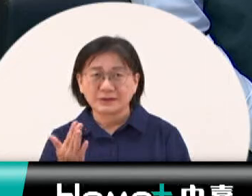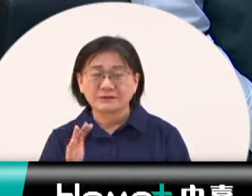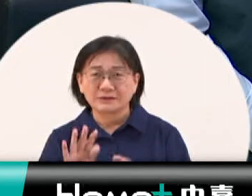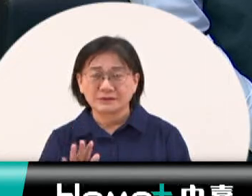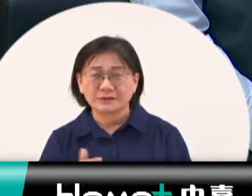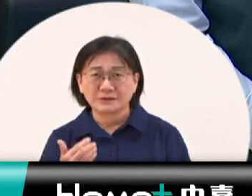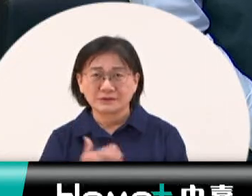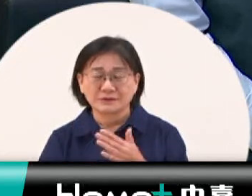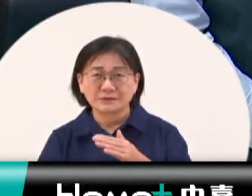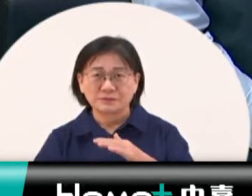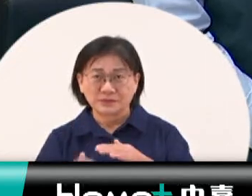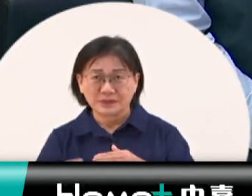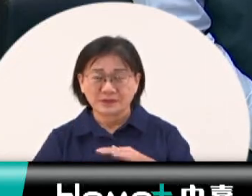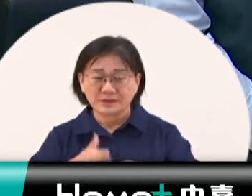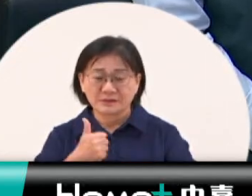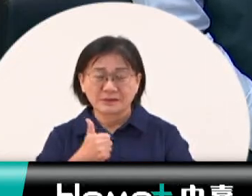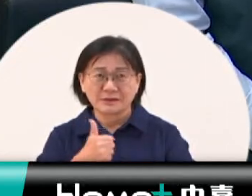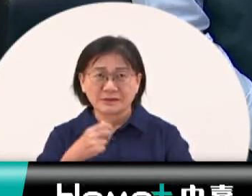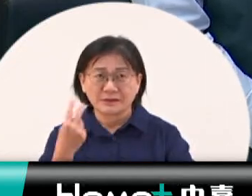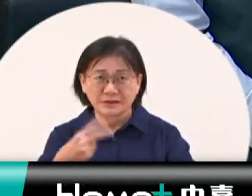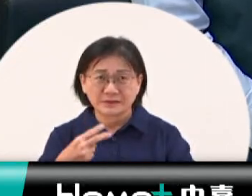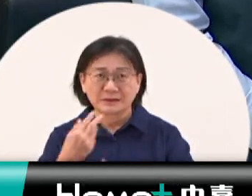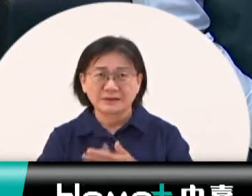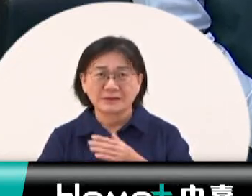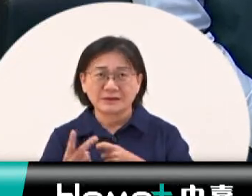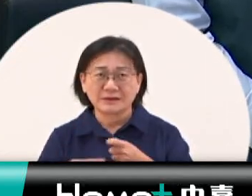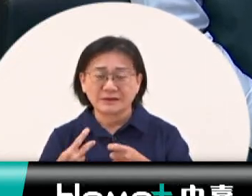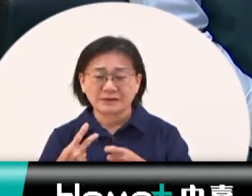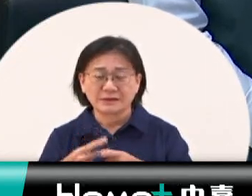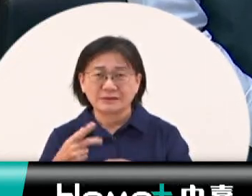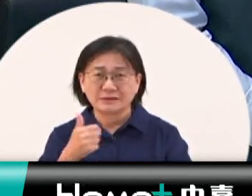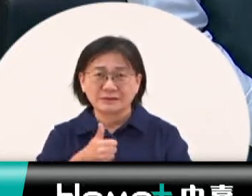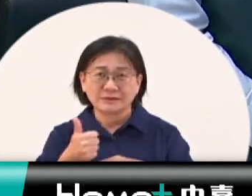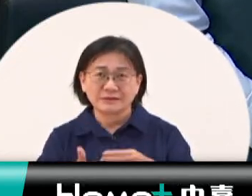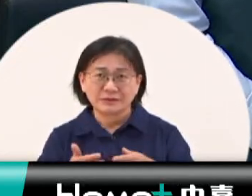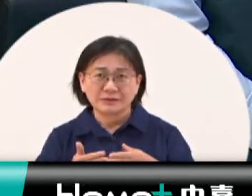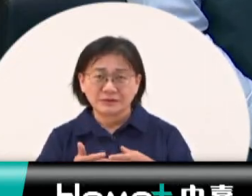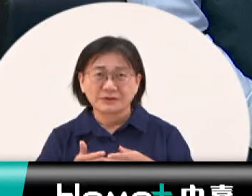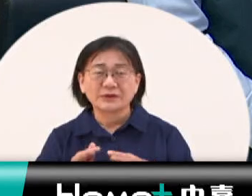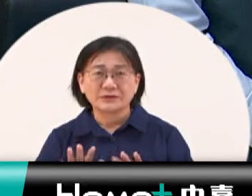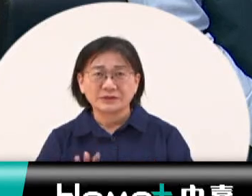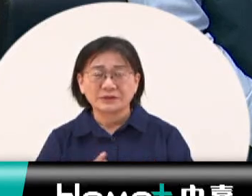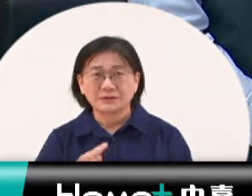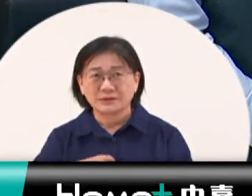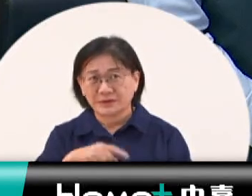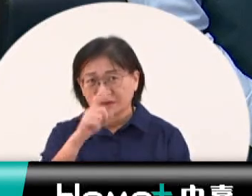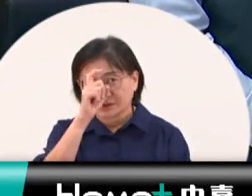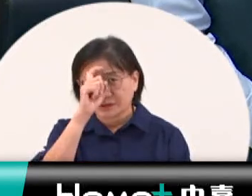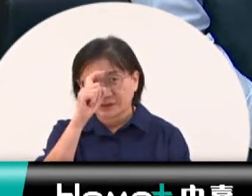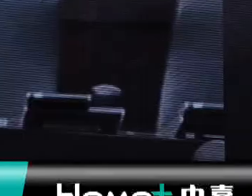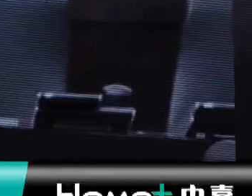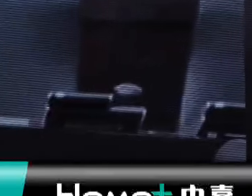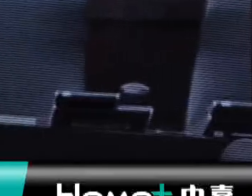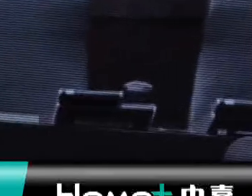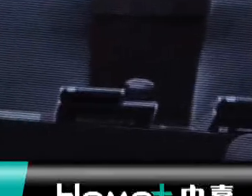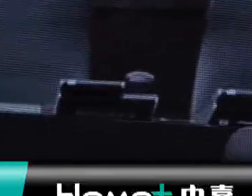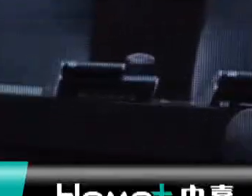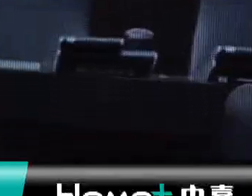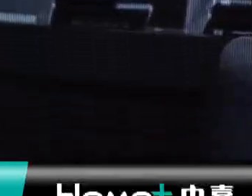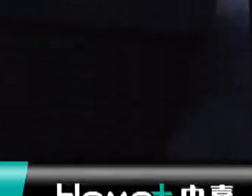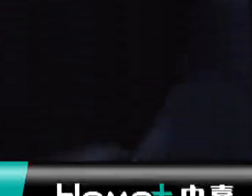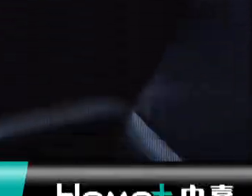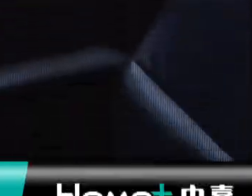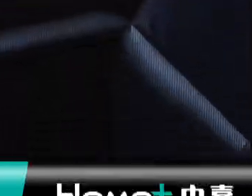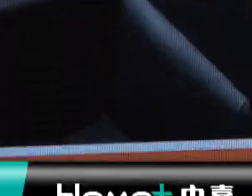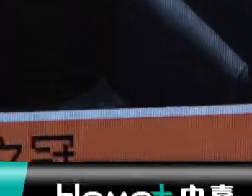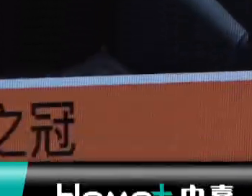会努力的。 努力吧，好不好？ 希望我给你给一个时间表，好不好？ 好， 希望明年上半年就要出来。 运动不只是